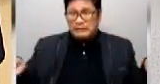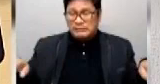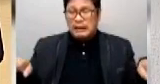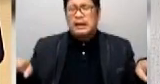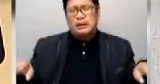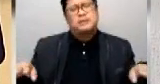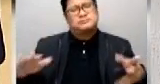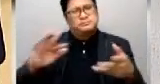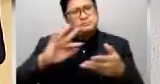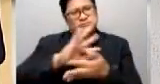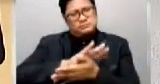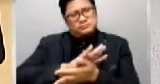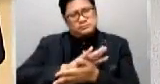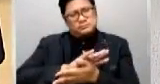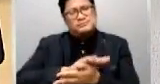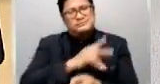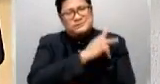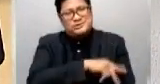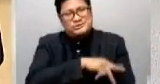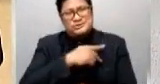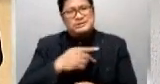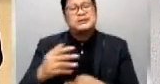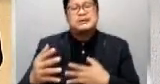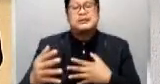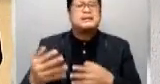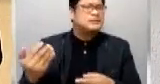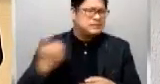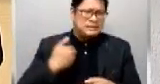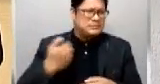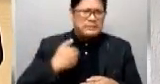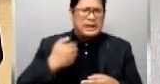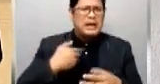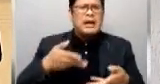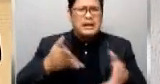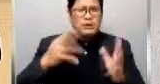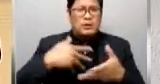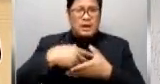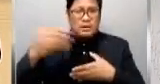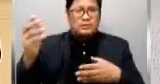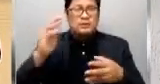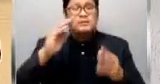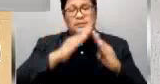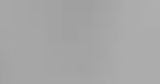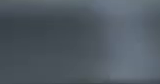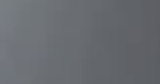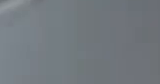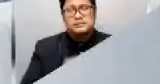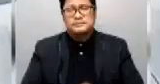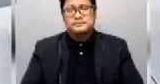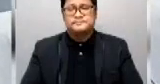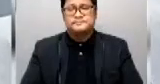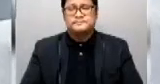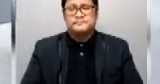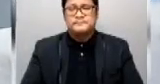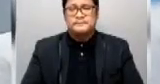COVID-19 kahit hindi pa pinapayagang lumabas sa bahay. Yan ang tinutukan ni Rafi Tima.